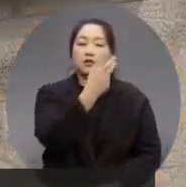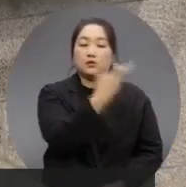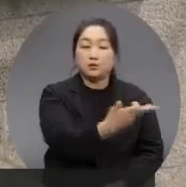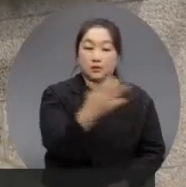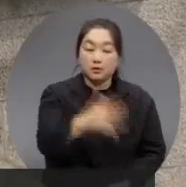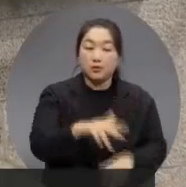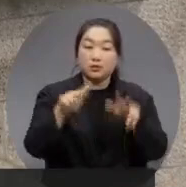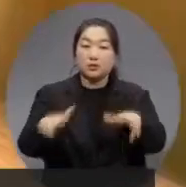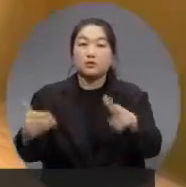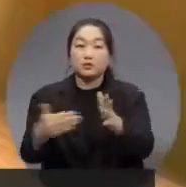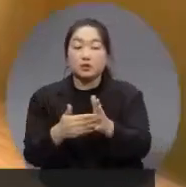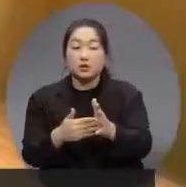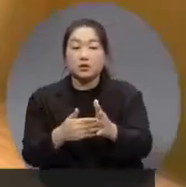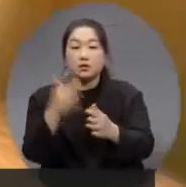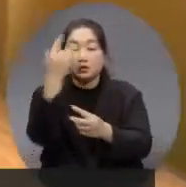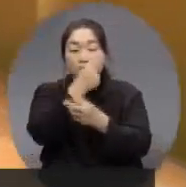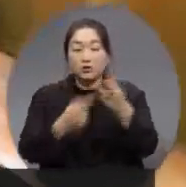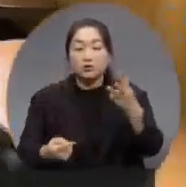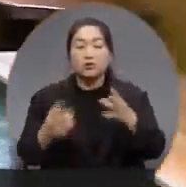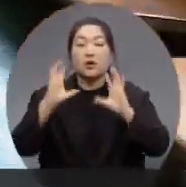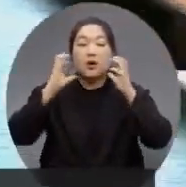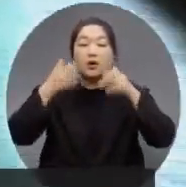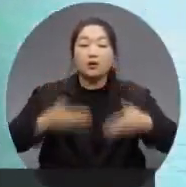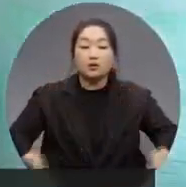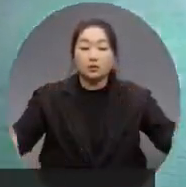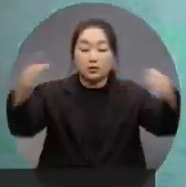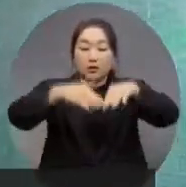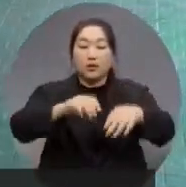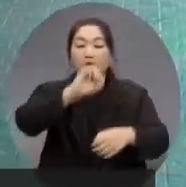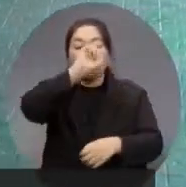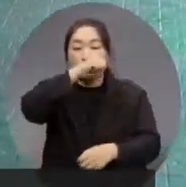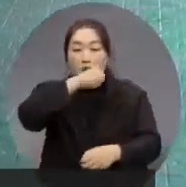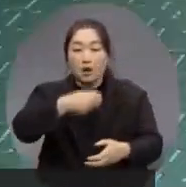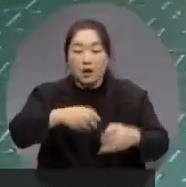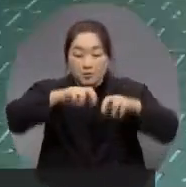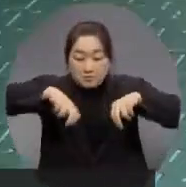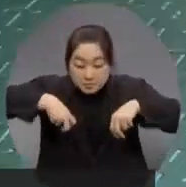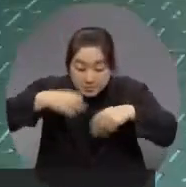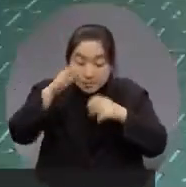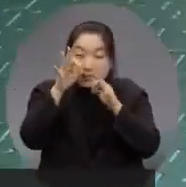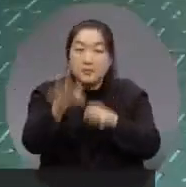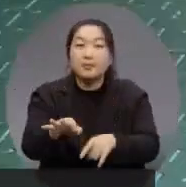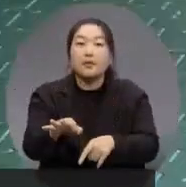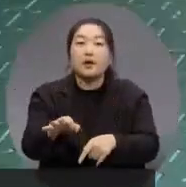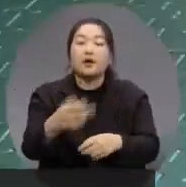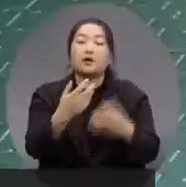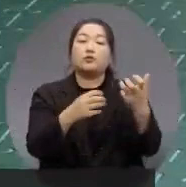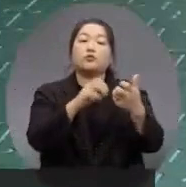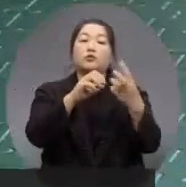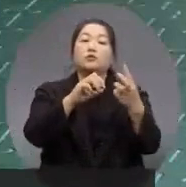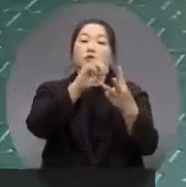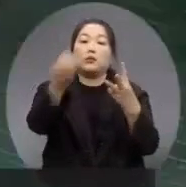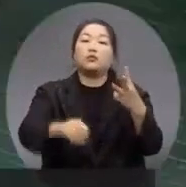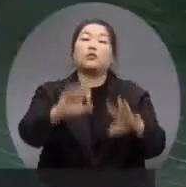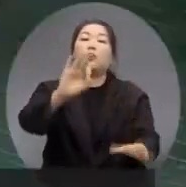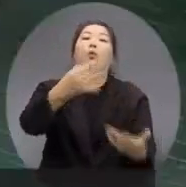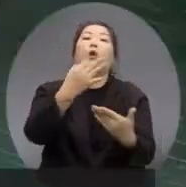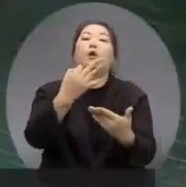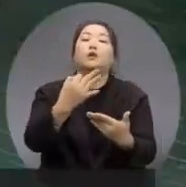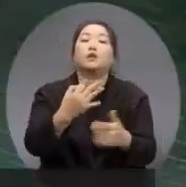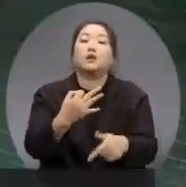2018년부터 올해까지 청주시 어린이회관 관련 예산을 분석한 결과 93%가 인건비